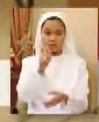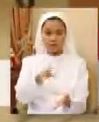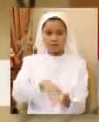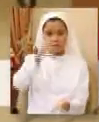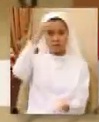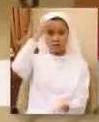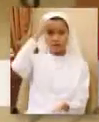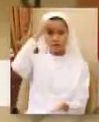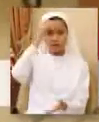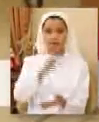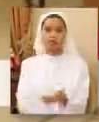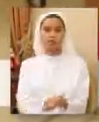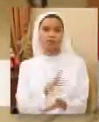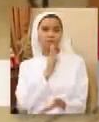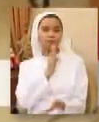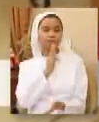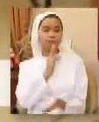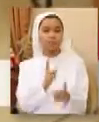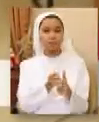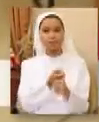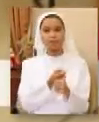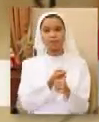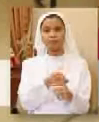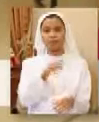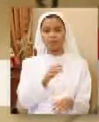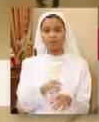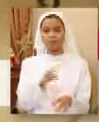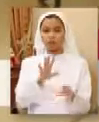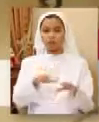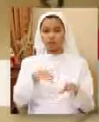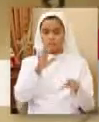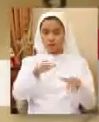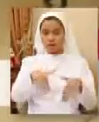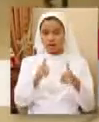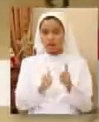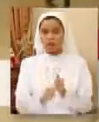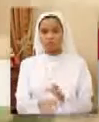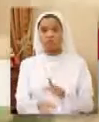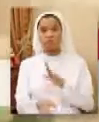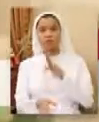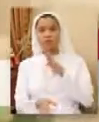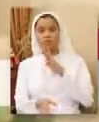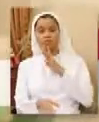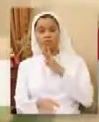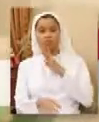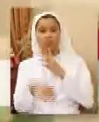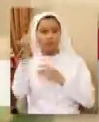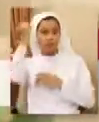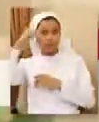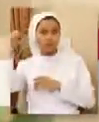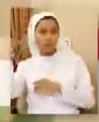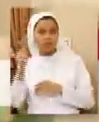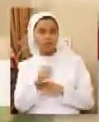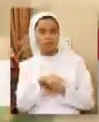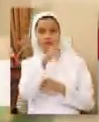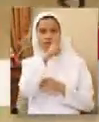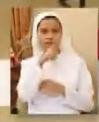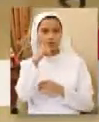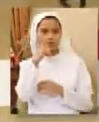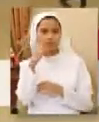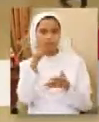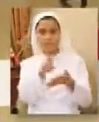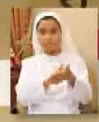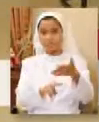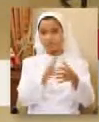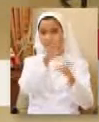matuto sa mga basic. Tapos, kung paano ilabas ang sounds, paano magbasa sa lips. Sister,